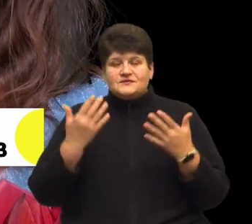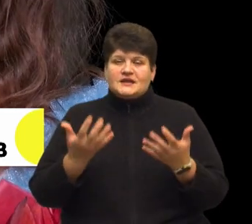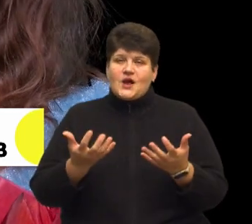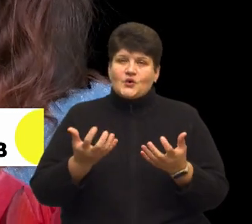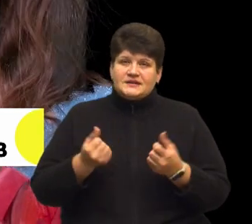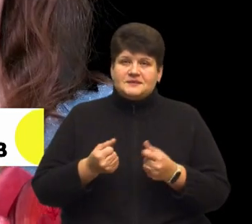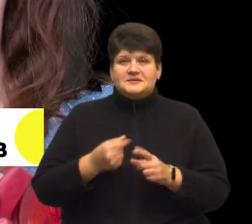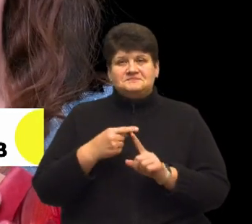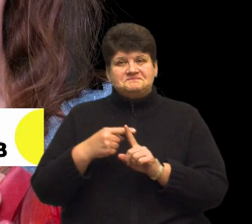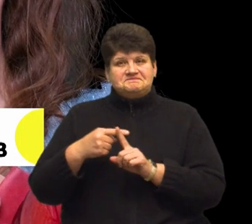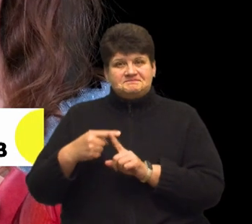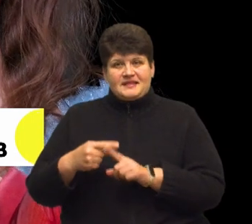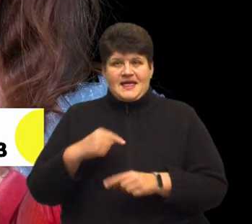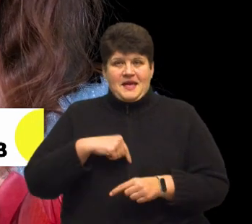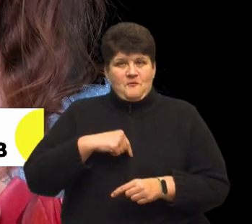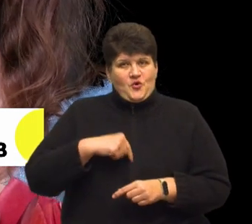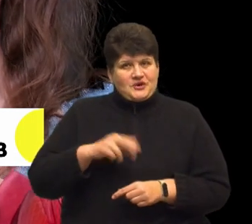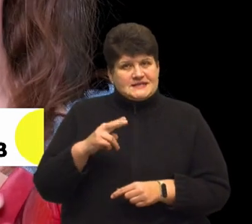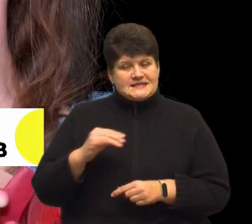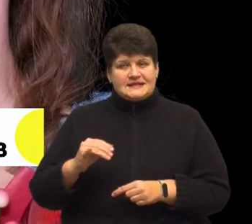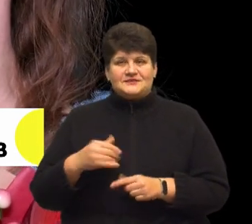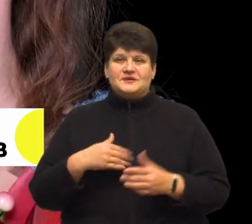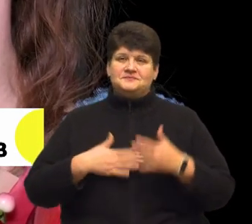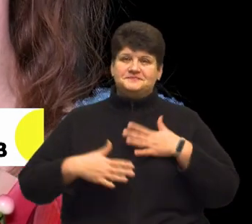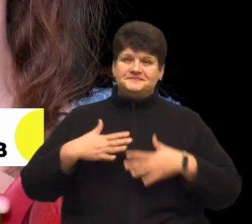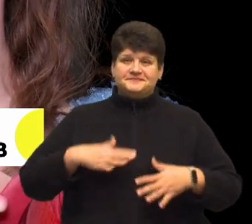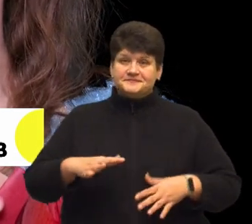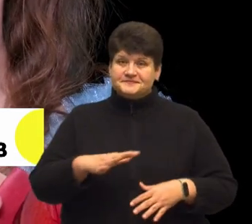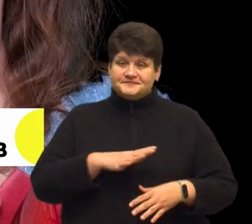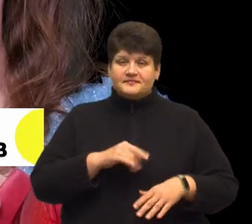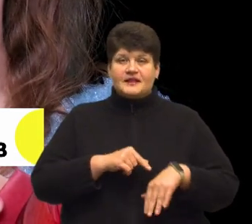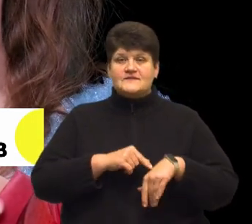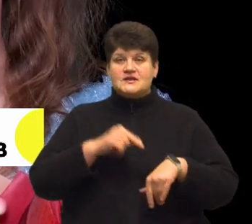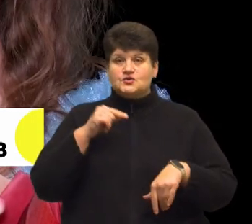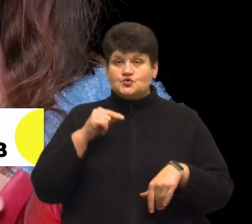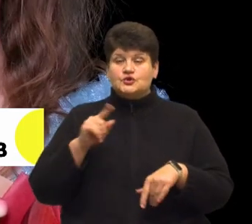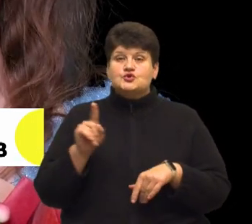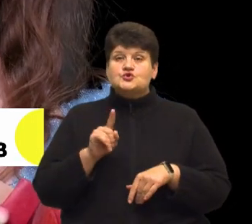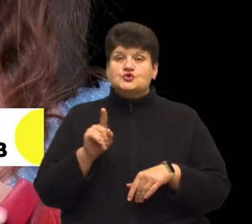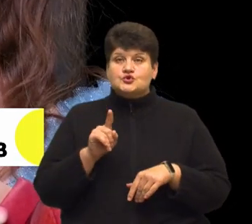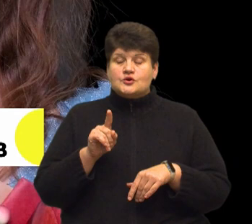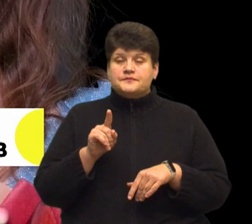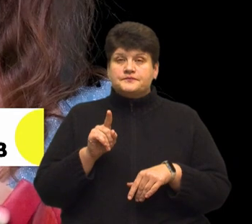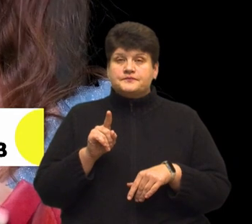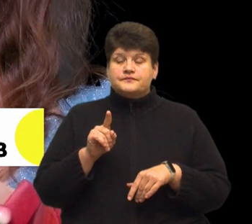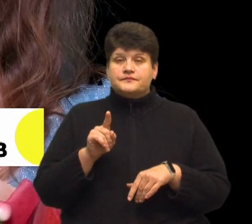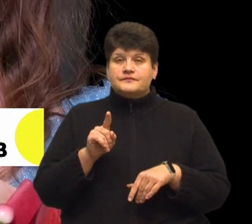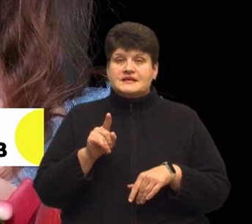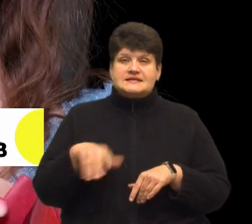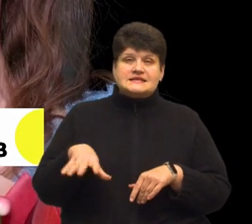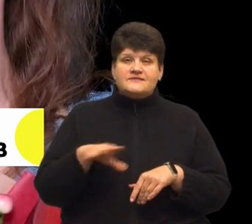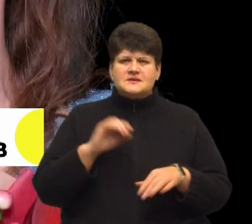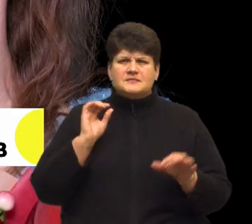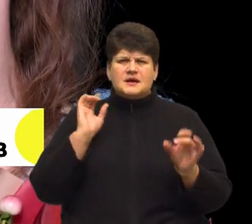позитивні емоції щоб вони пораділи щоб вони відчули що за всіма повітряними